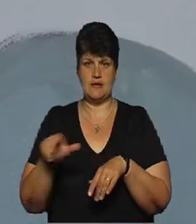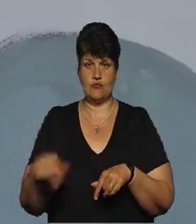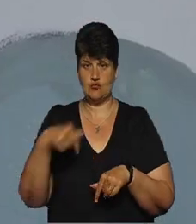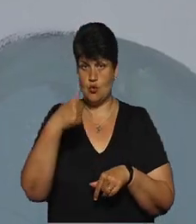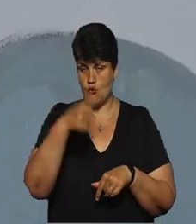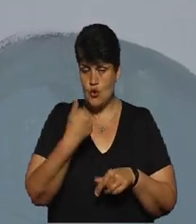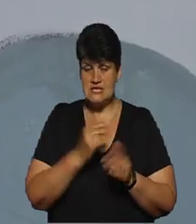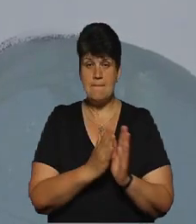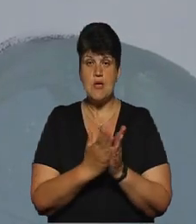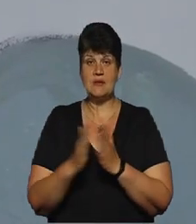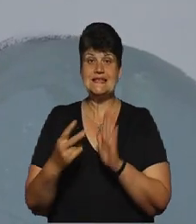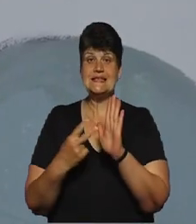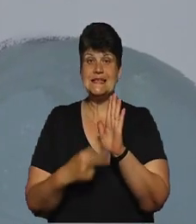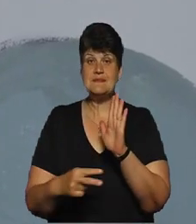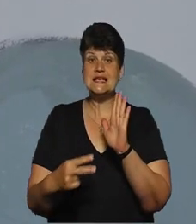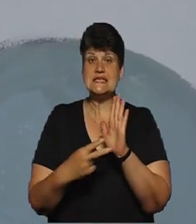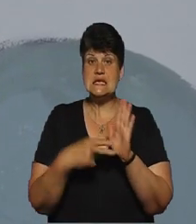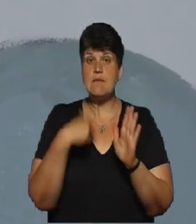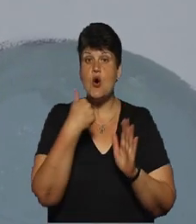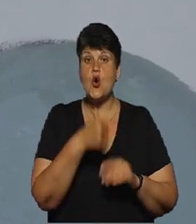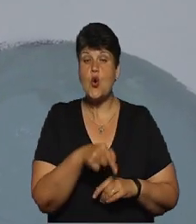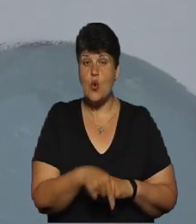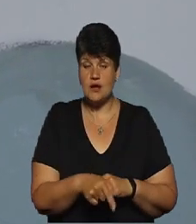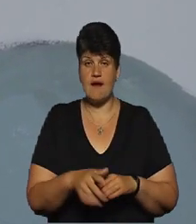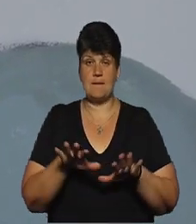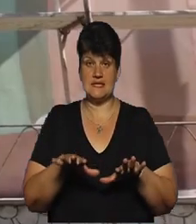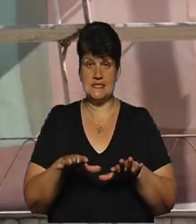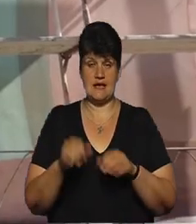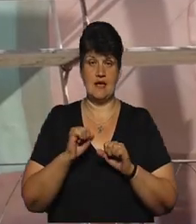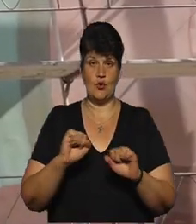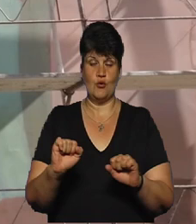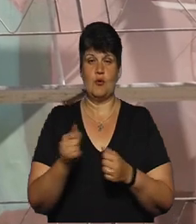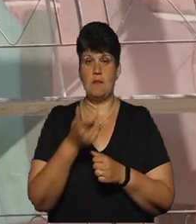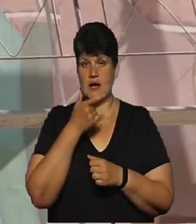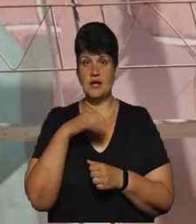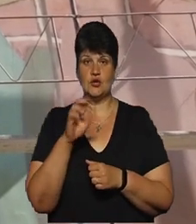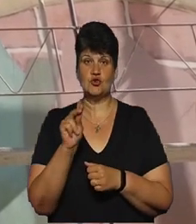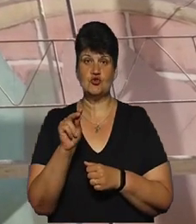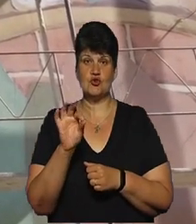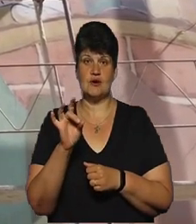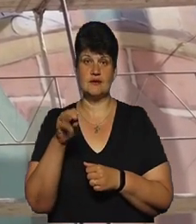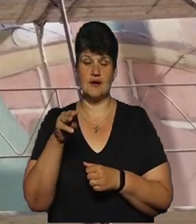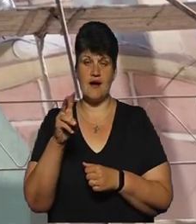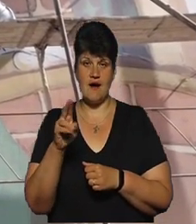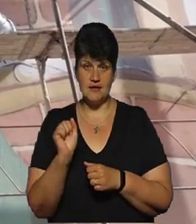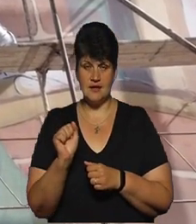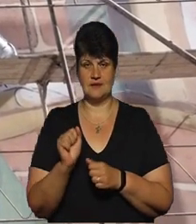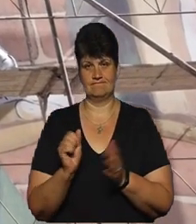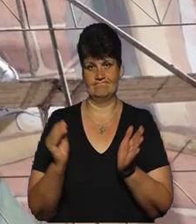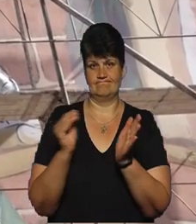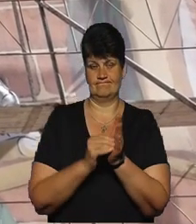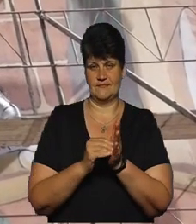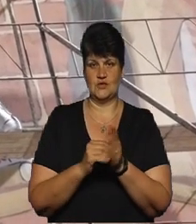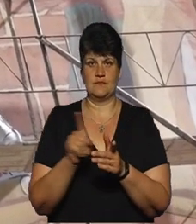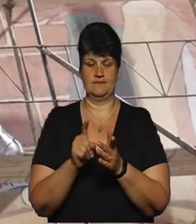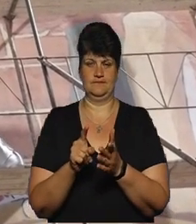тож мурал зробили, щоб відзначити це. А місцевого героя, пана Чорткавера, обрали, щоб закарбувати також 500-річчя Чорткова. Площа стінопису